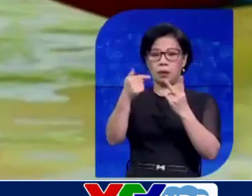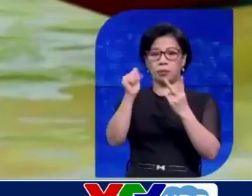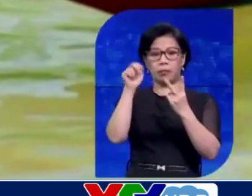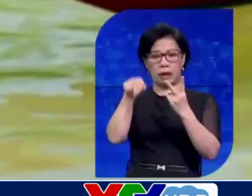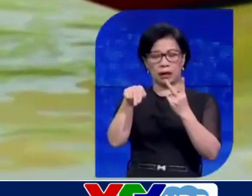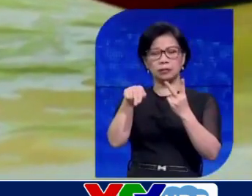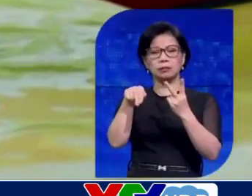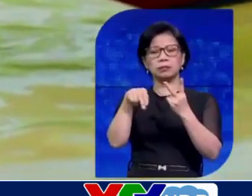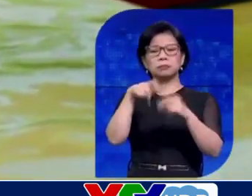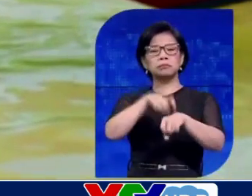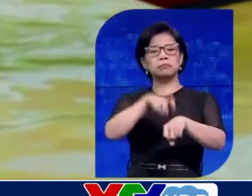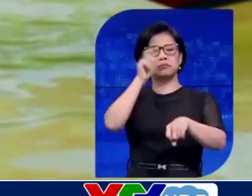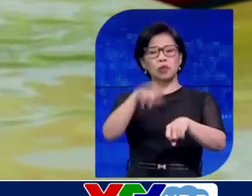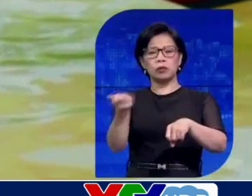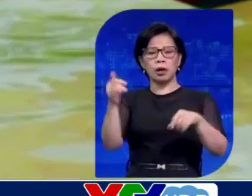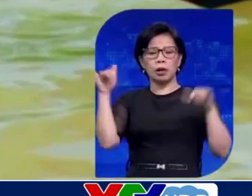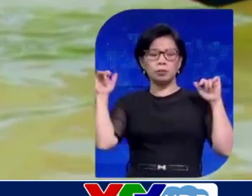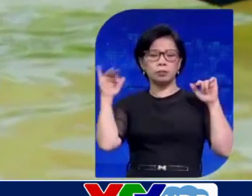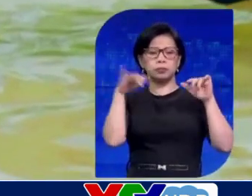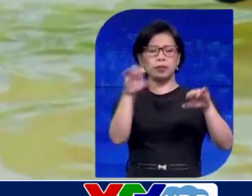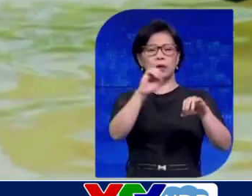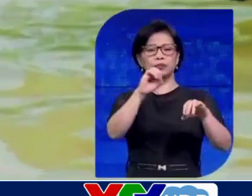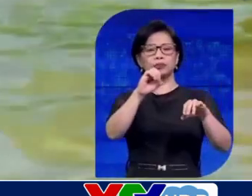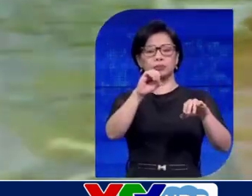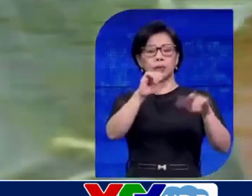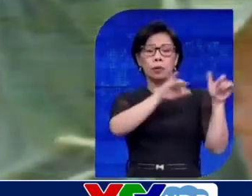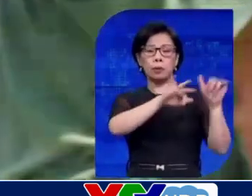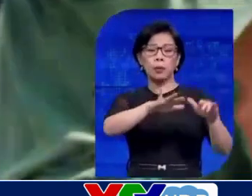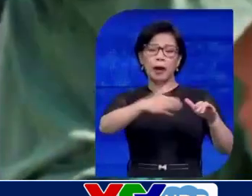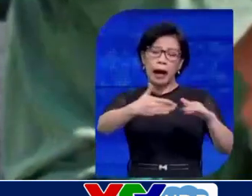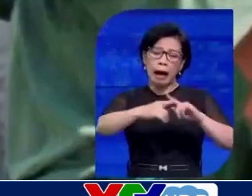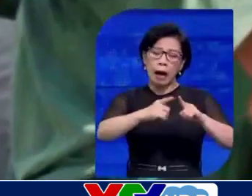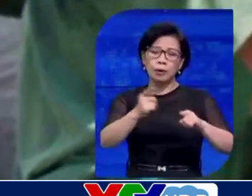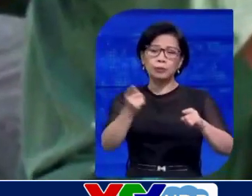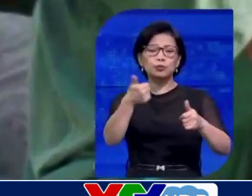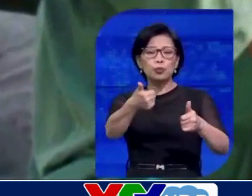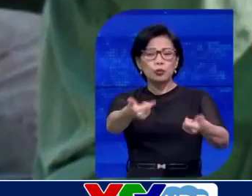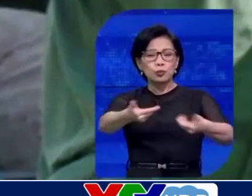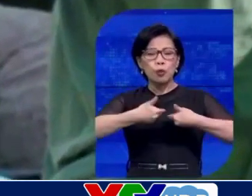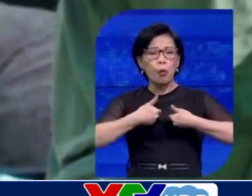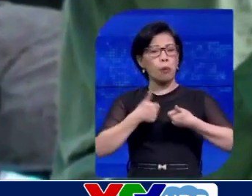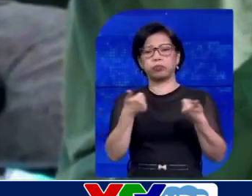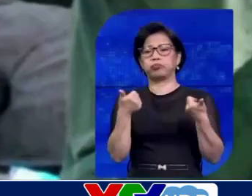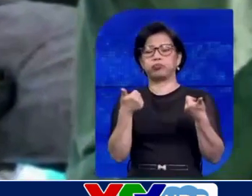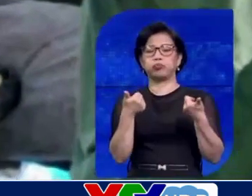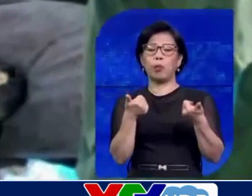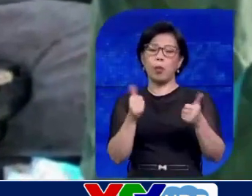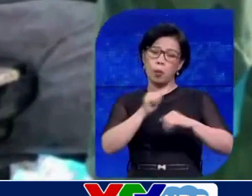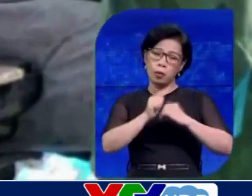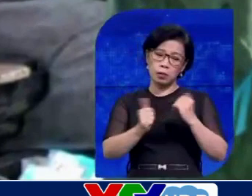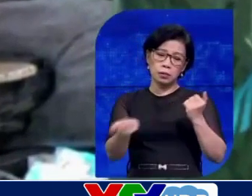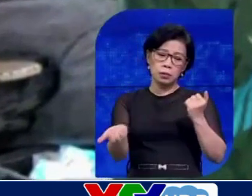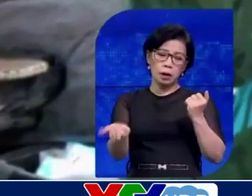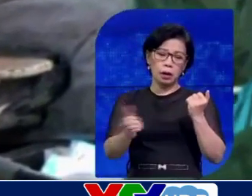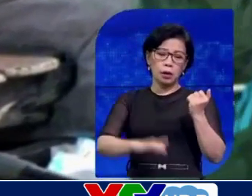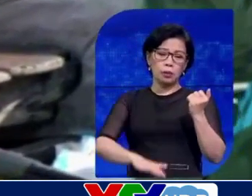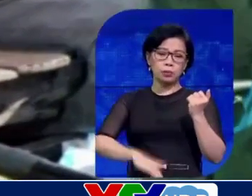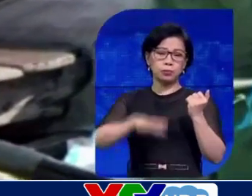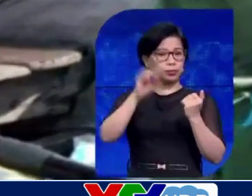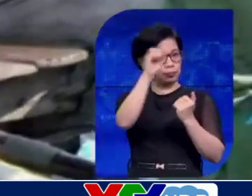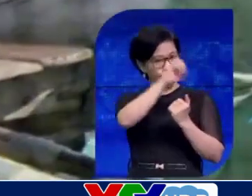về muộn đến cả tháng nên các sản vật mùa lũ cũng không nhiều. Vừa không có lũ, vừa dịch bệnh, người dân đồng bằng phải chật